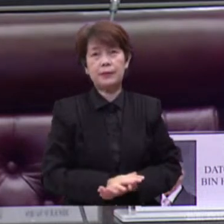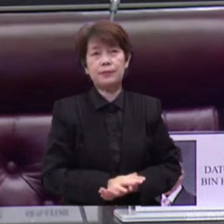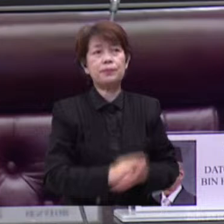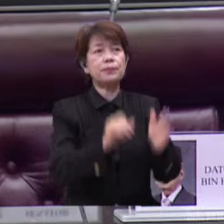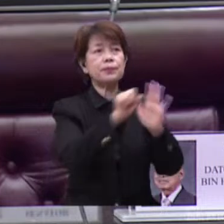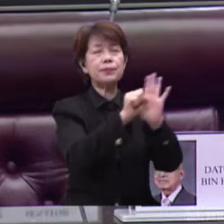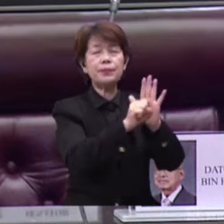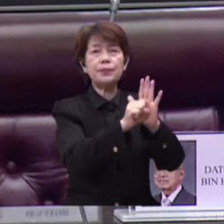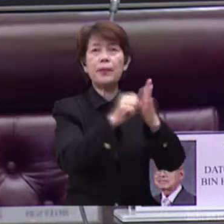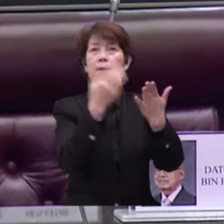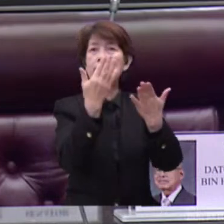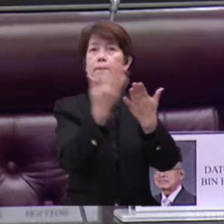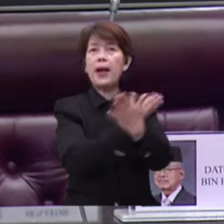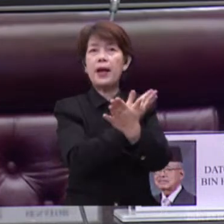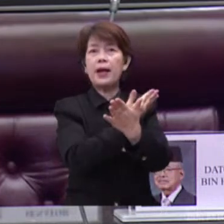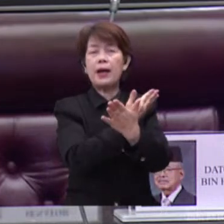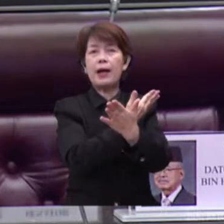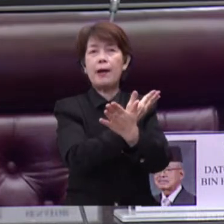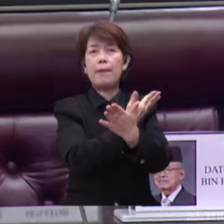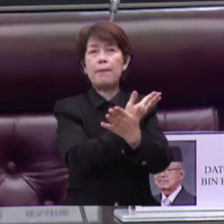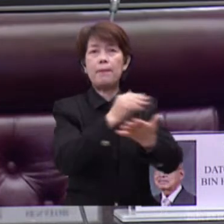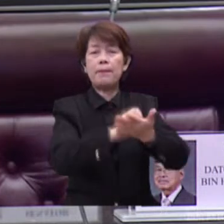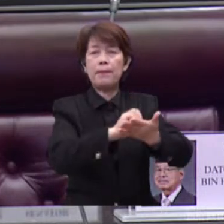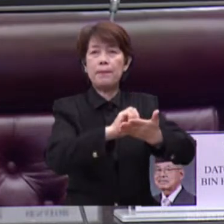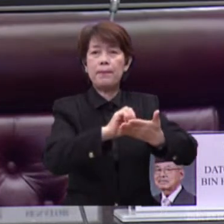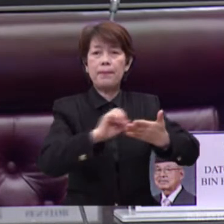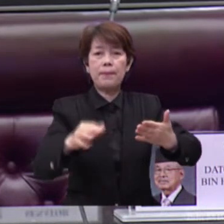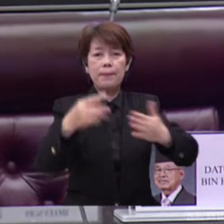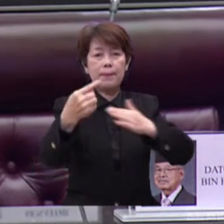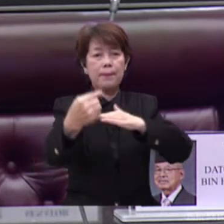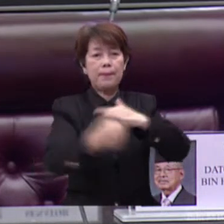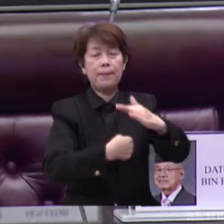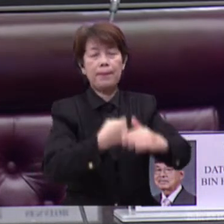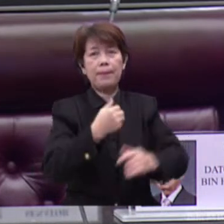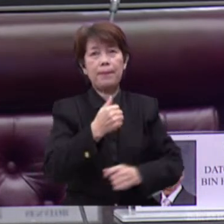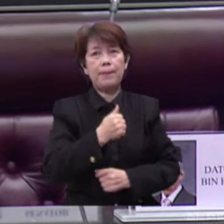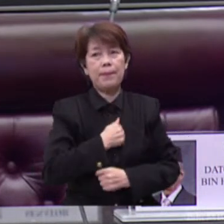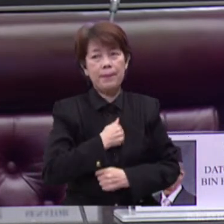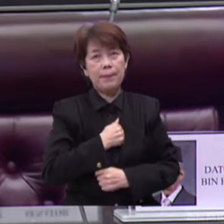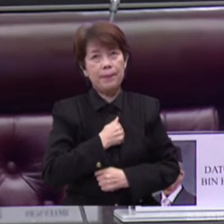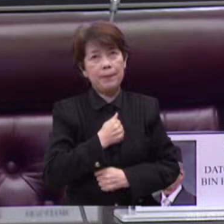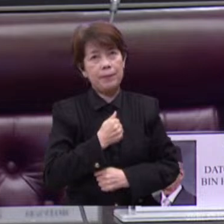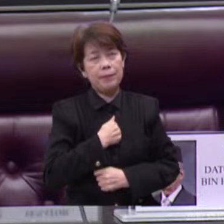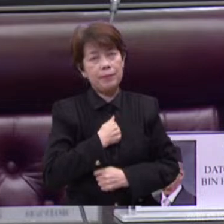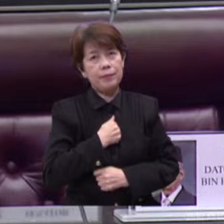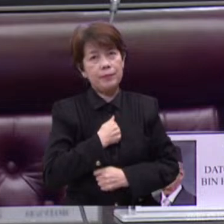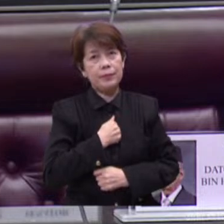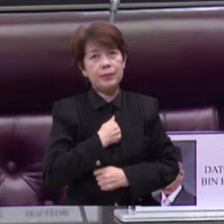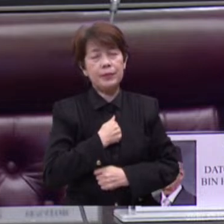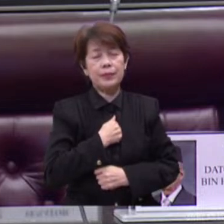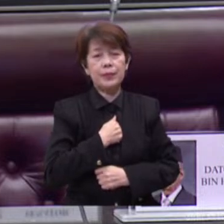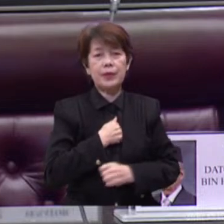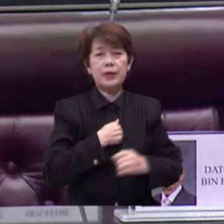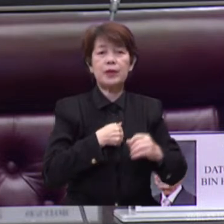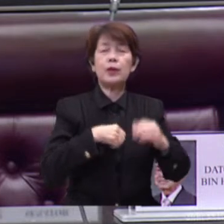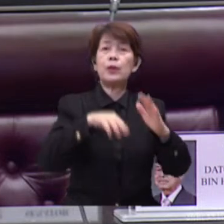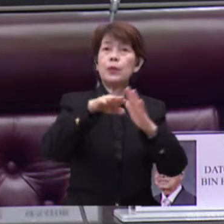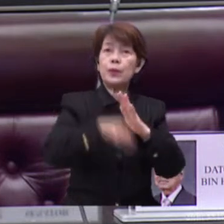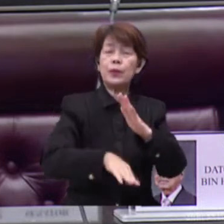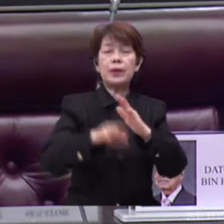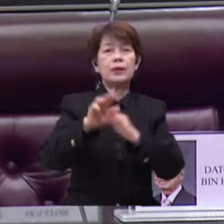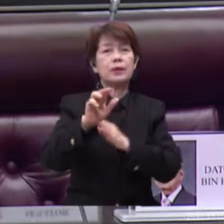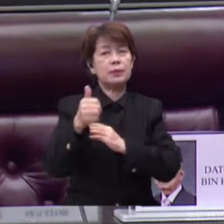section baru yakni a Batman of suicide out 10 suicide yakni penjaranya tidak melebihi 10 tahun